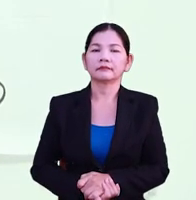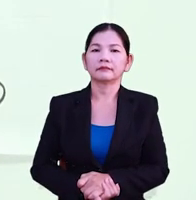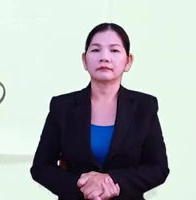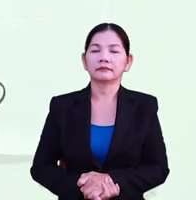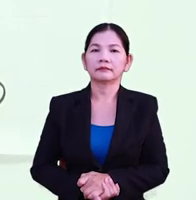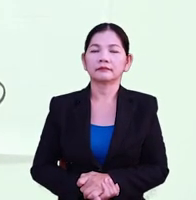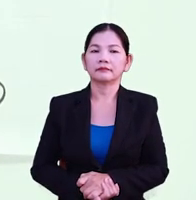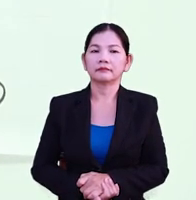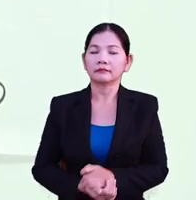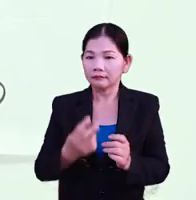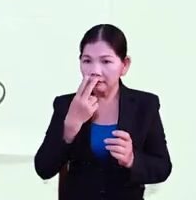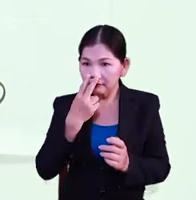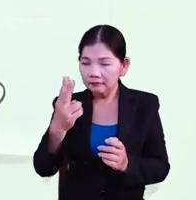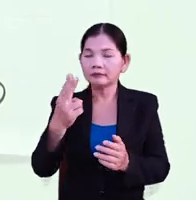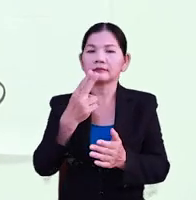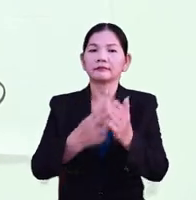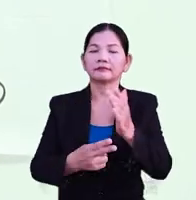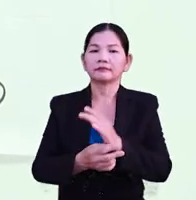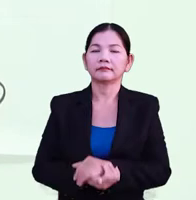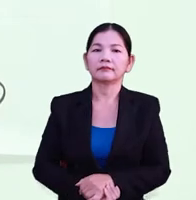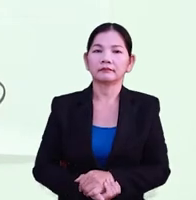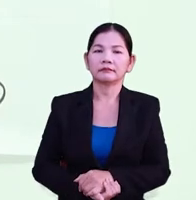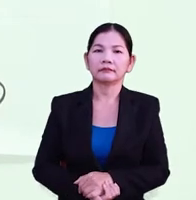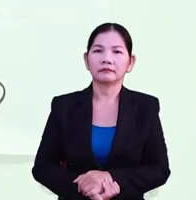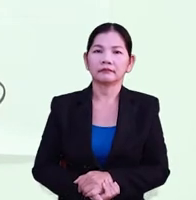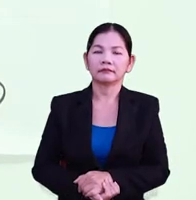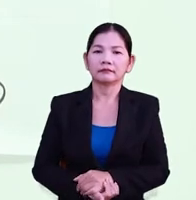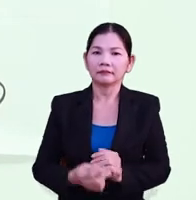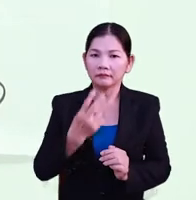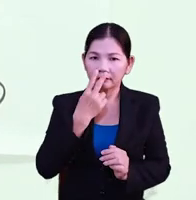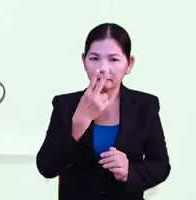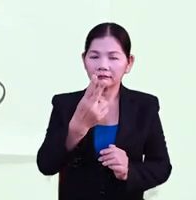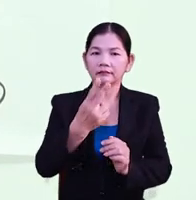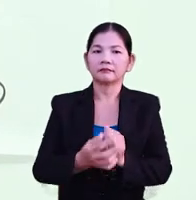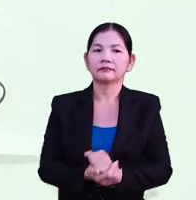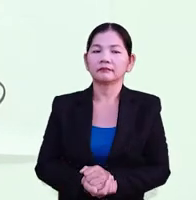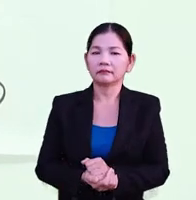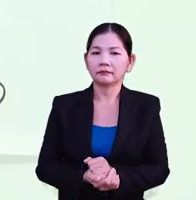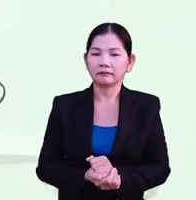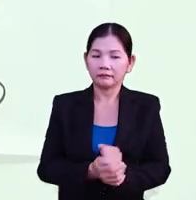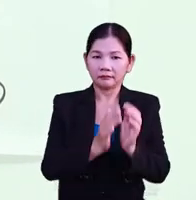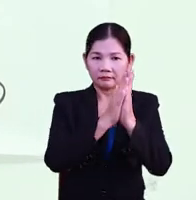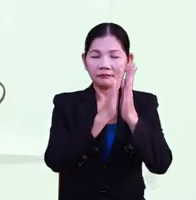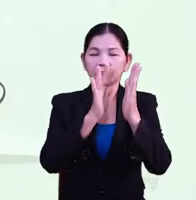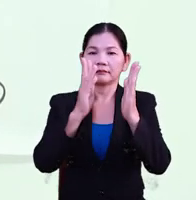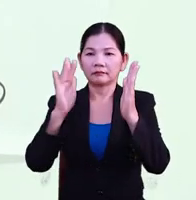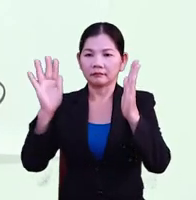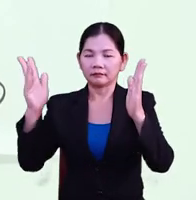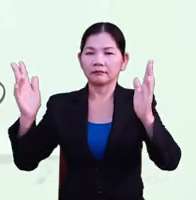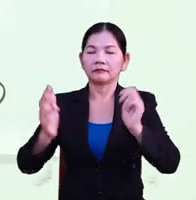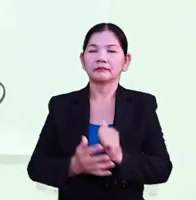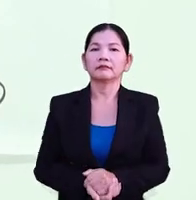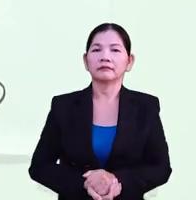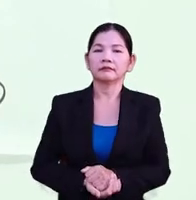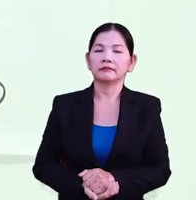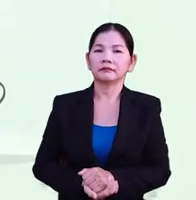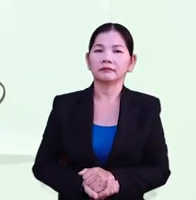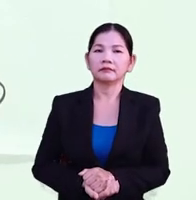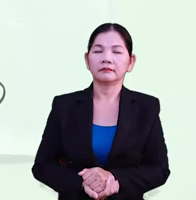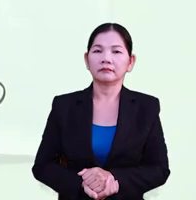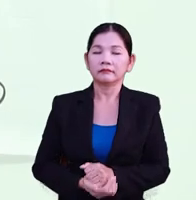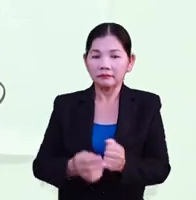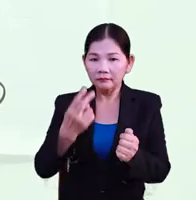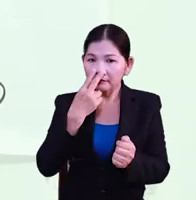ចាឃើញអ្វីខ្លះទៅកូនចាឃើញដើមឈើចាឃើញ